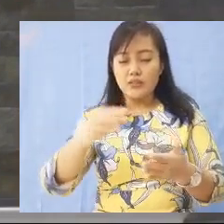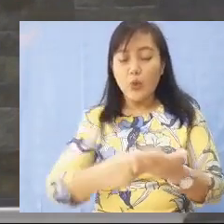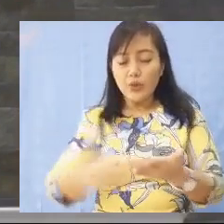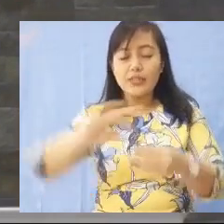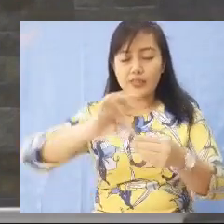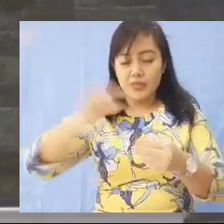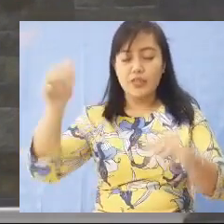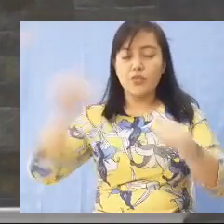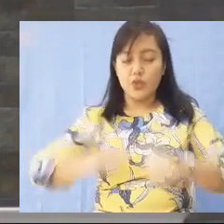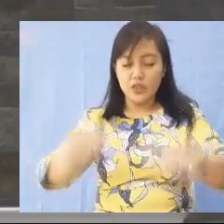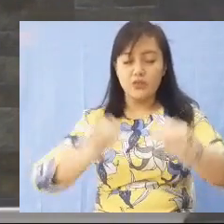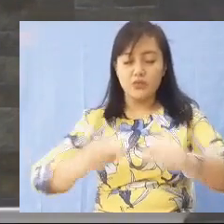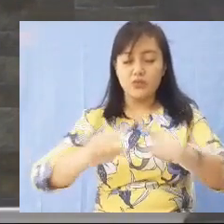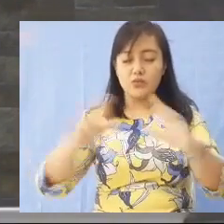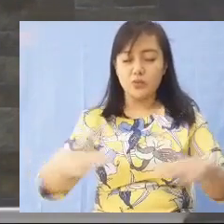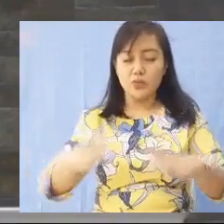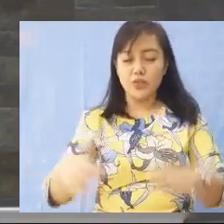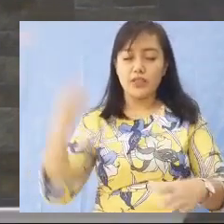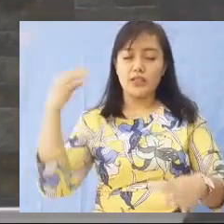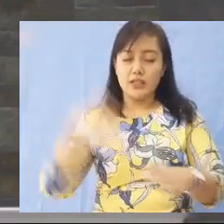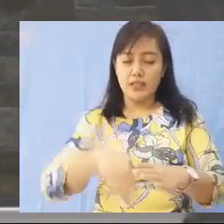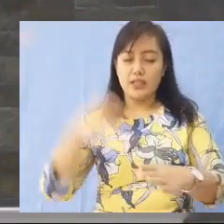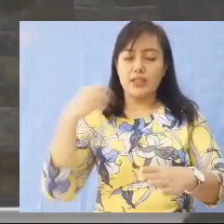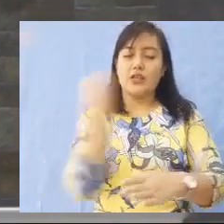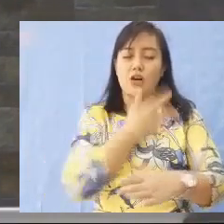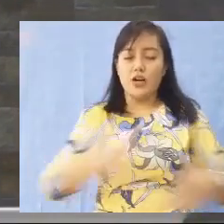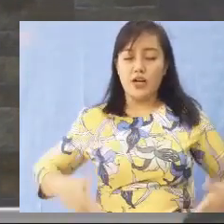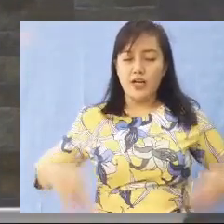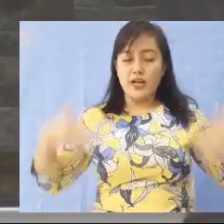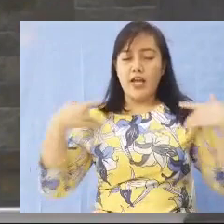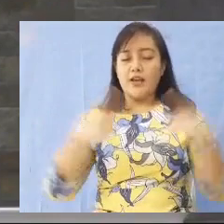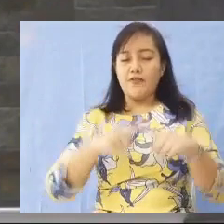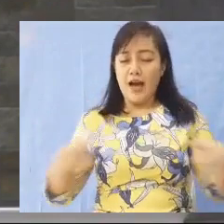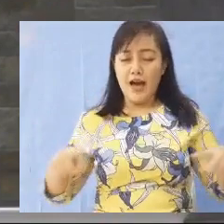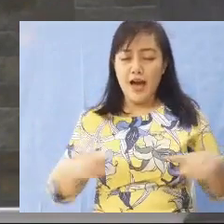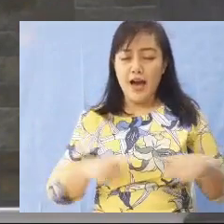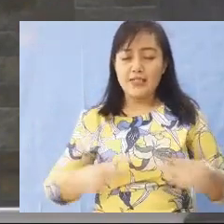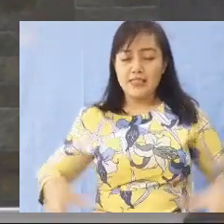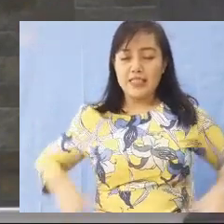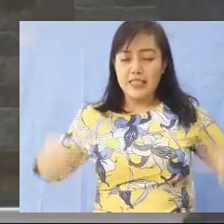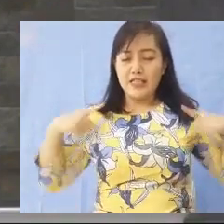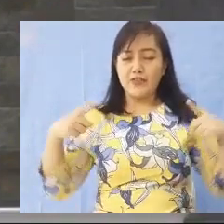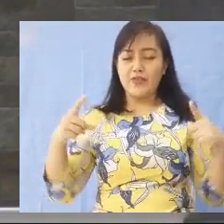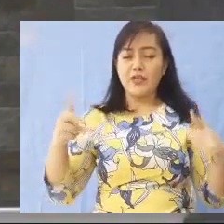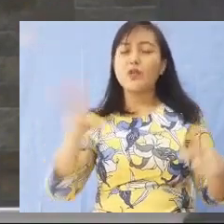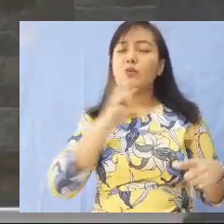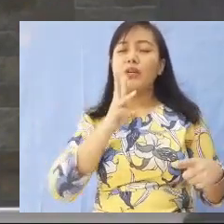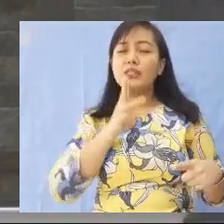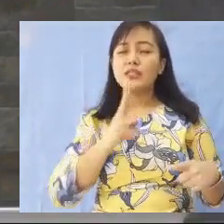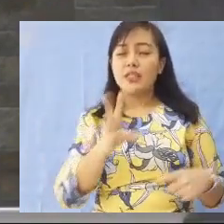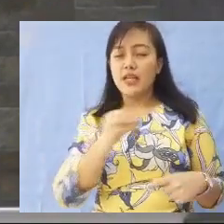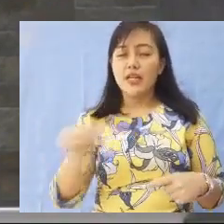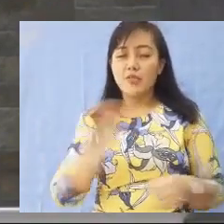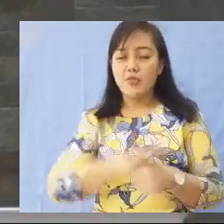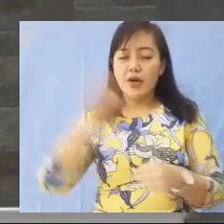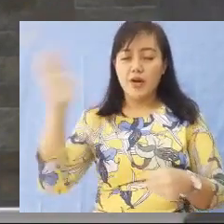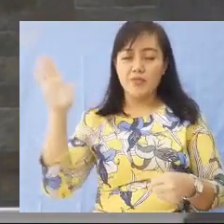magsilbing living water at promise na natupad sa amin pong buhay. Salamat po sa